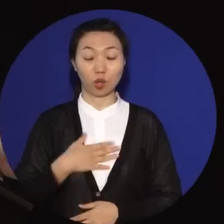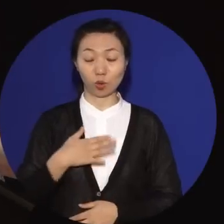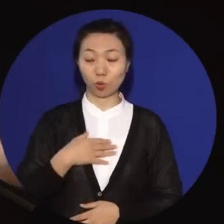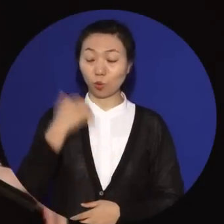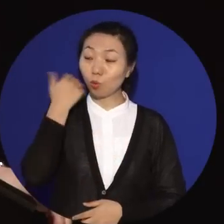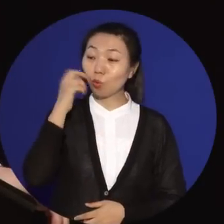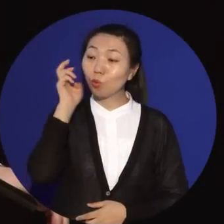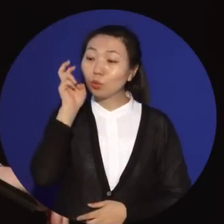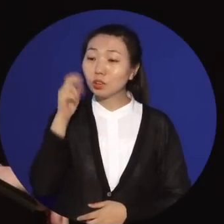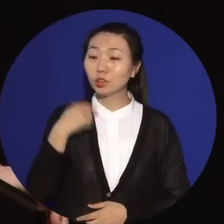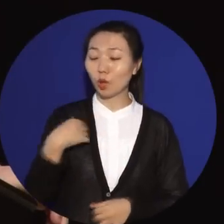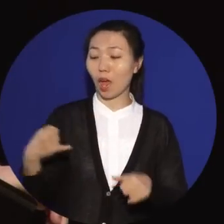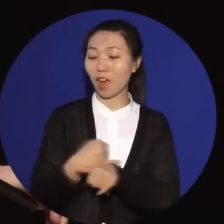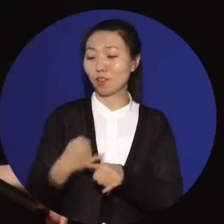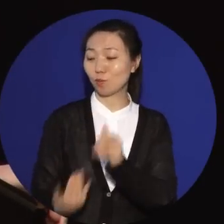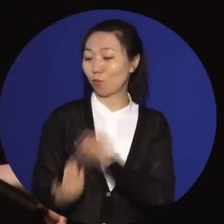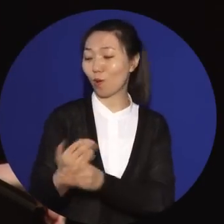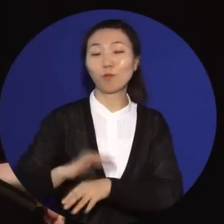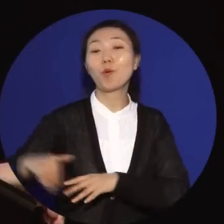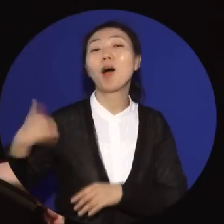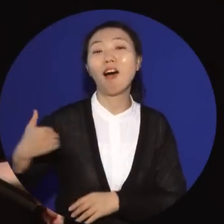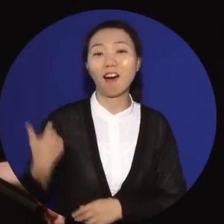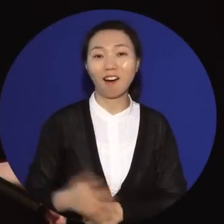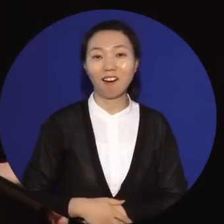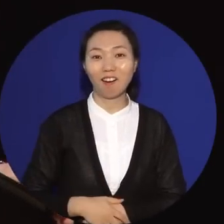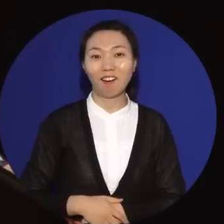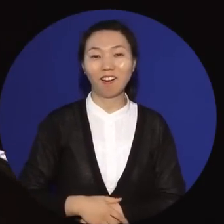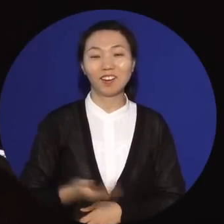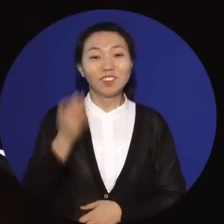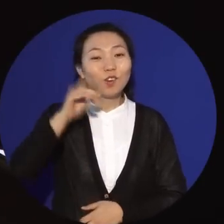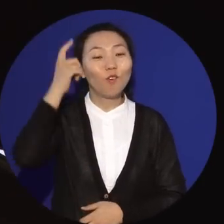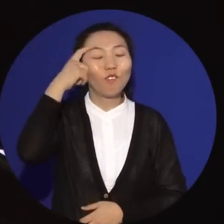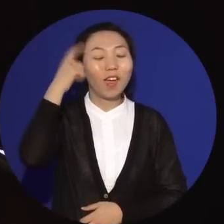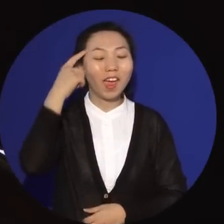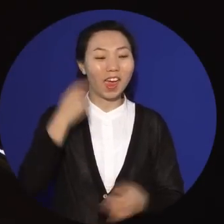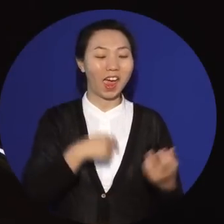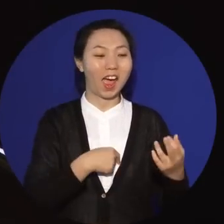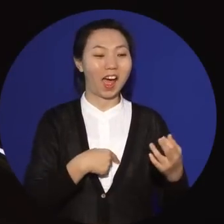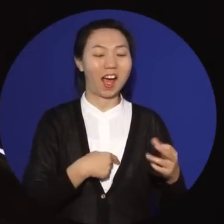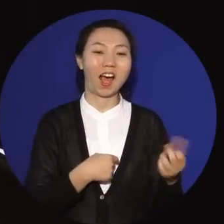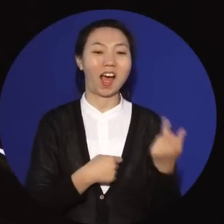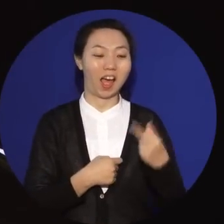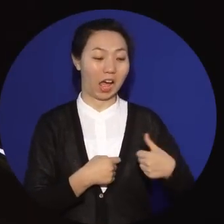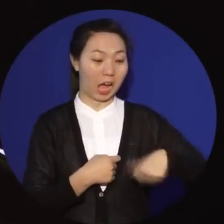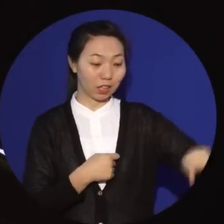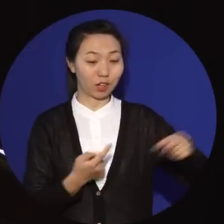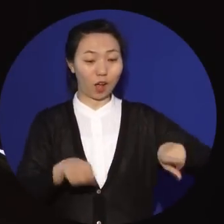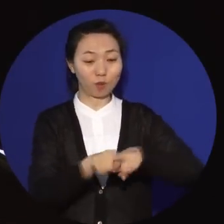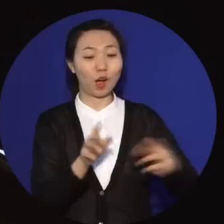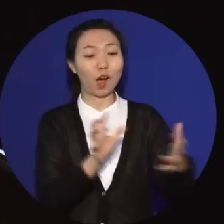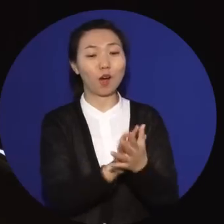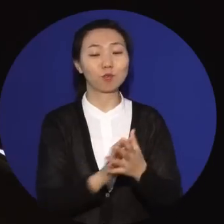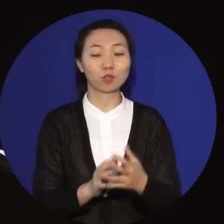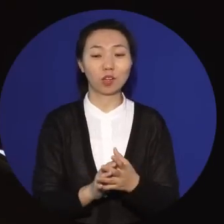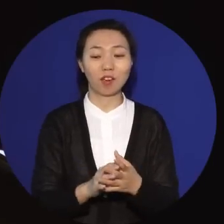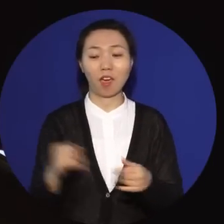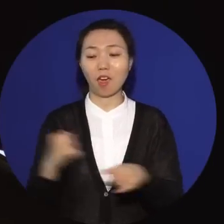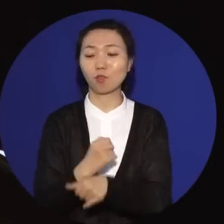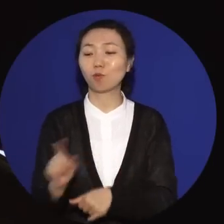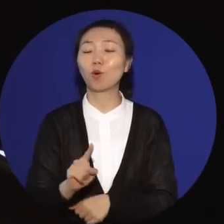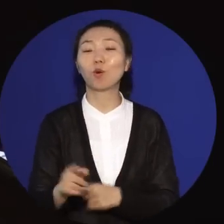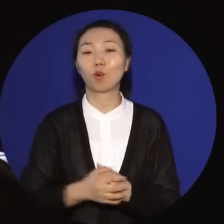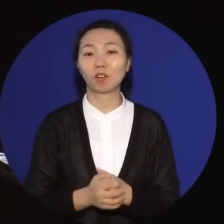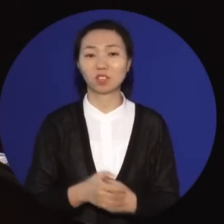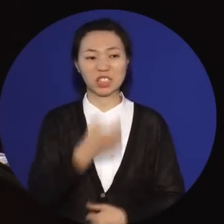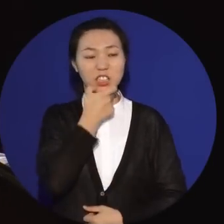나도 이제 영감 생길지도 모르고 한데 내가 그 아들하고 있는 데서 어떻게 자유롭게 연애를 하고 인생을